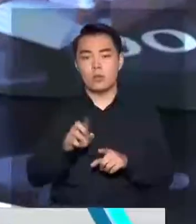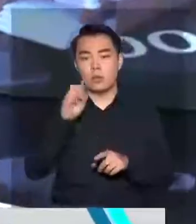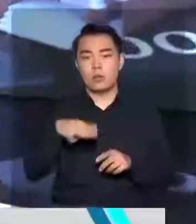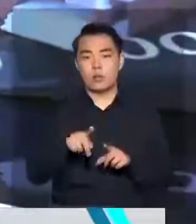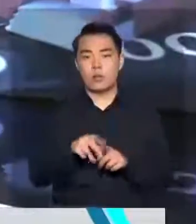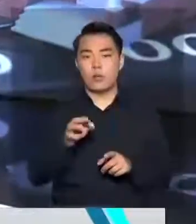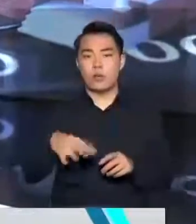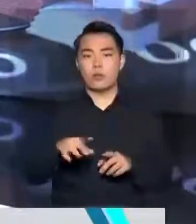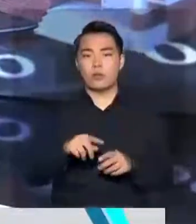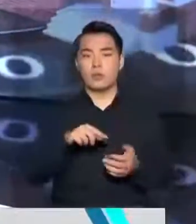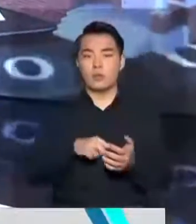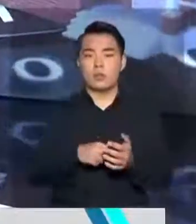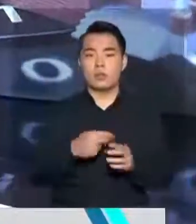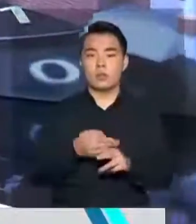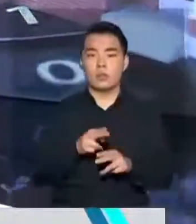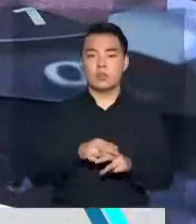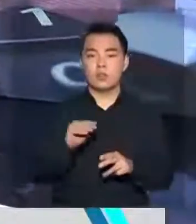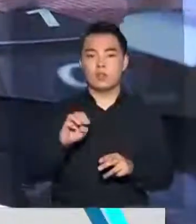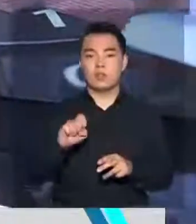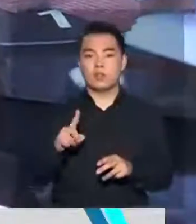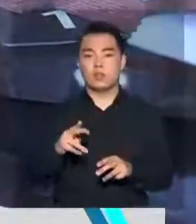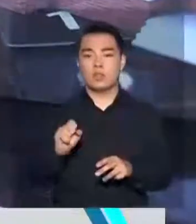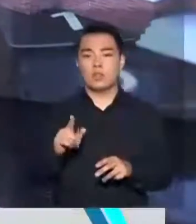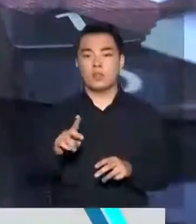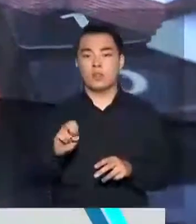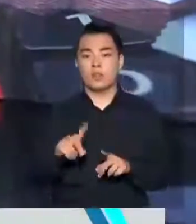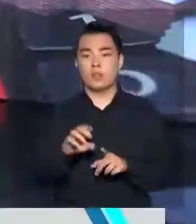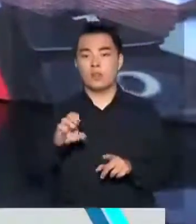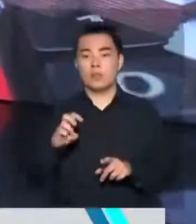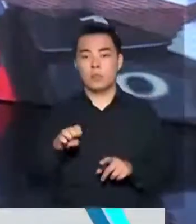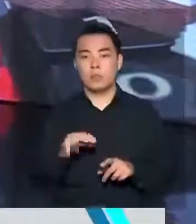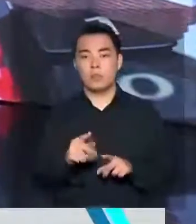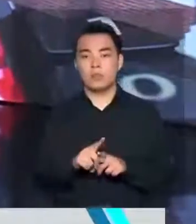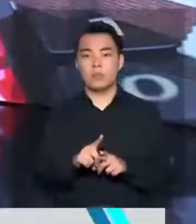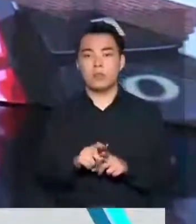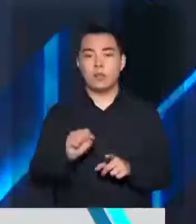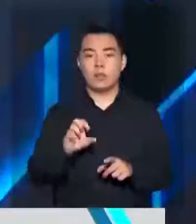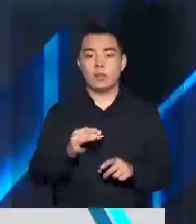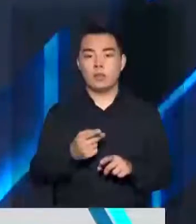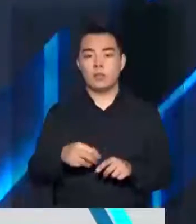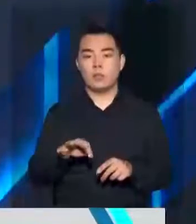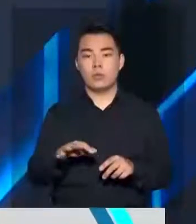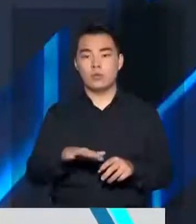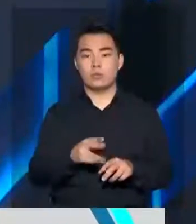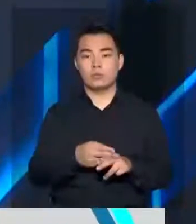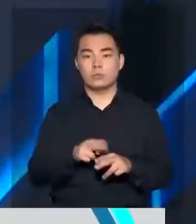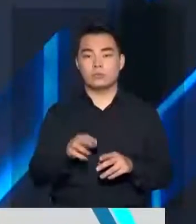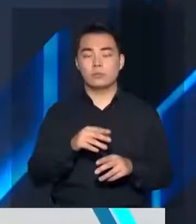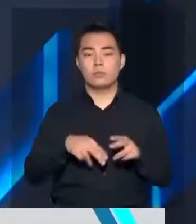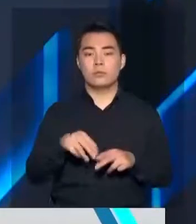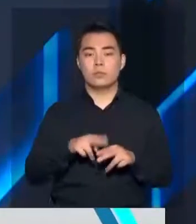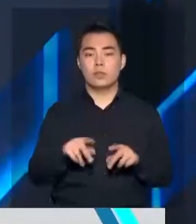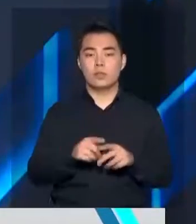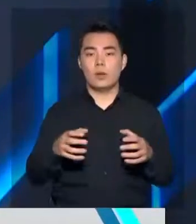мысалы облыс орталығы Жезқазған деген сияқты, сондай кешегі Семей, Абай облысының орталығы, сондай қалаларда салуға. Құрылыс